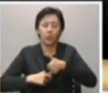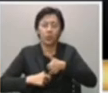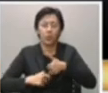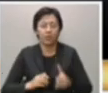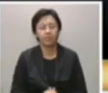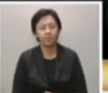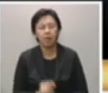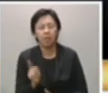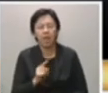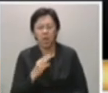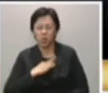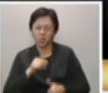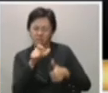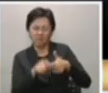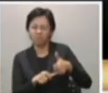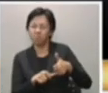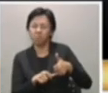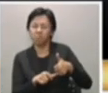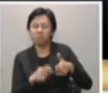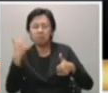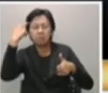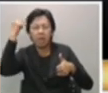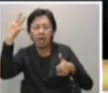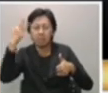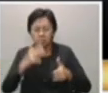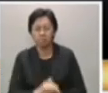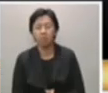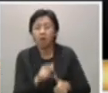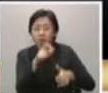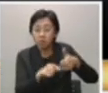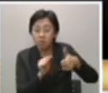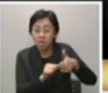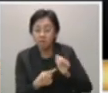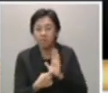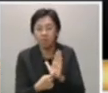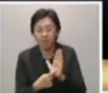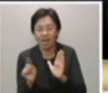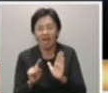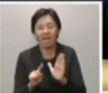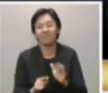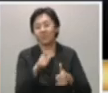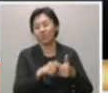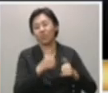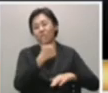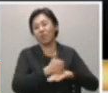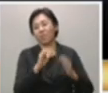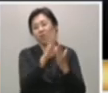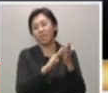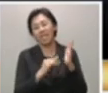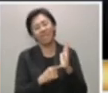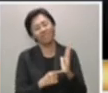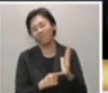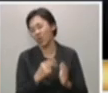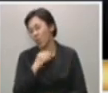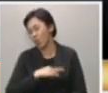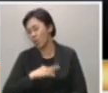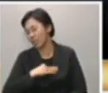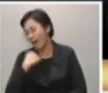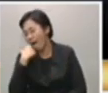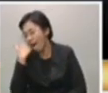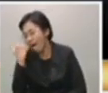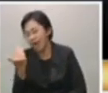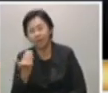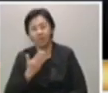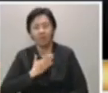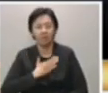แบบไม่ฉลาดของท่านได้สื่อสะท้อนในความเป็นตัวตนของผู้นำประเทศที่น่าอายผมไม่อาจ